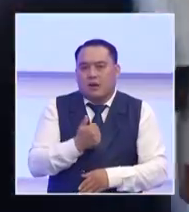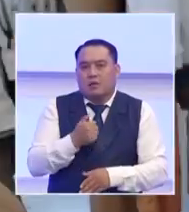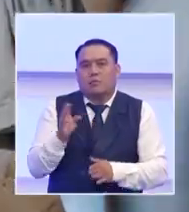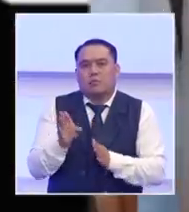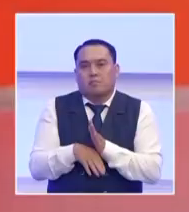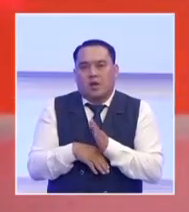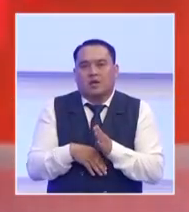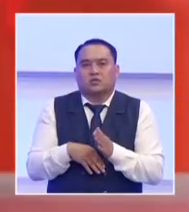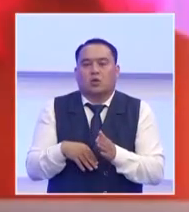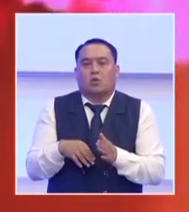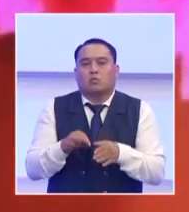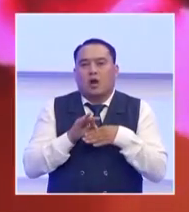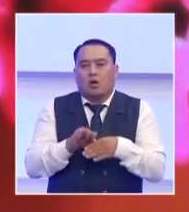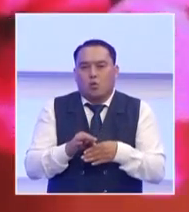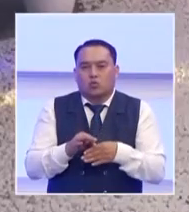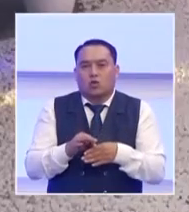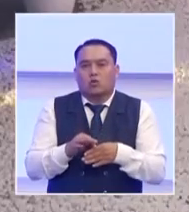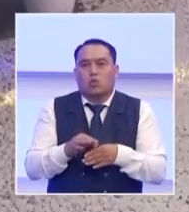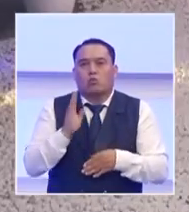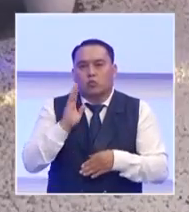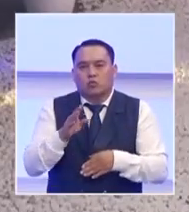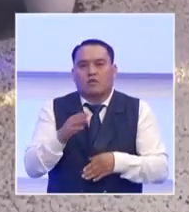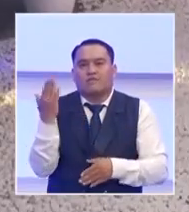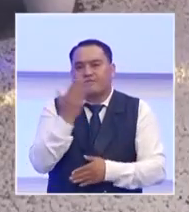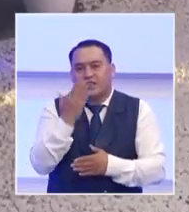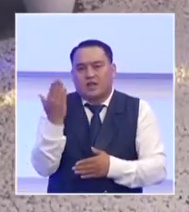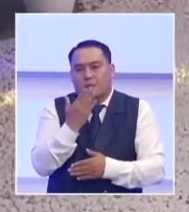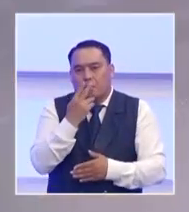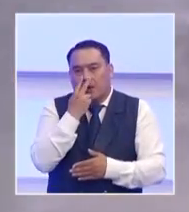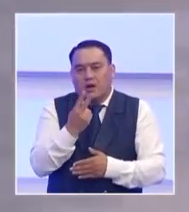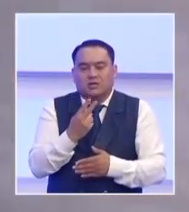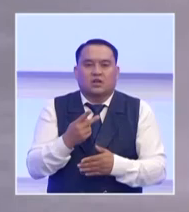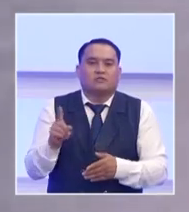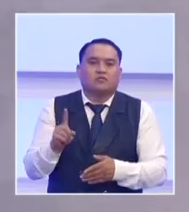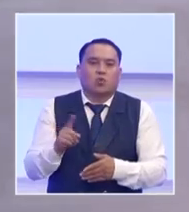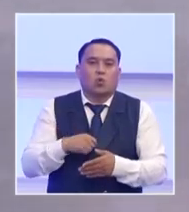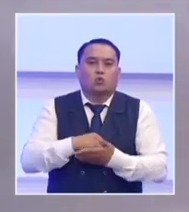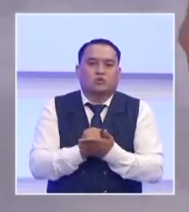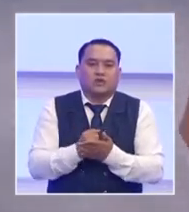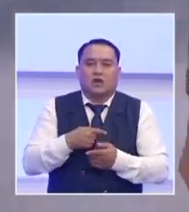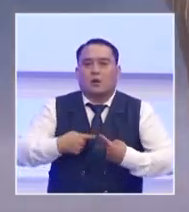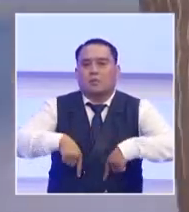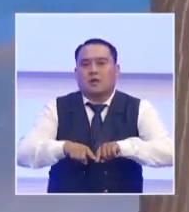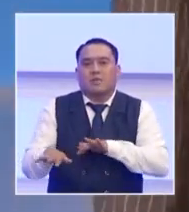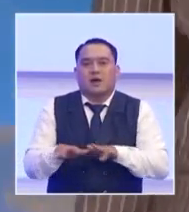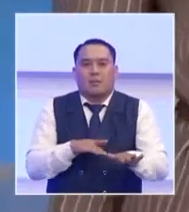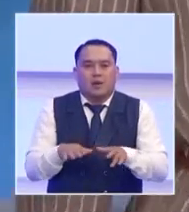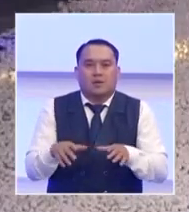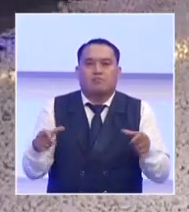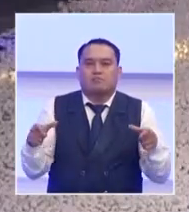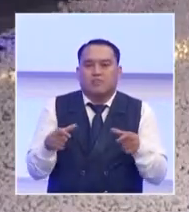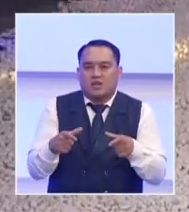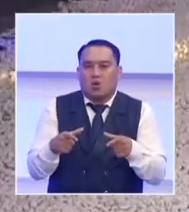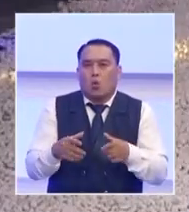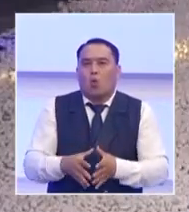традиционного подъема прохода модели но будут фильмы с презентациями коллекции как утверждают организаторы мероприятия пандемии